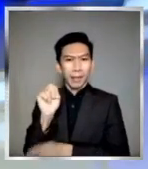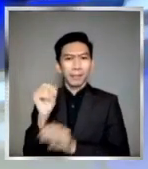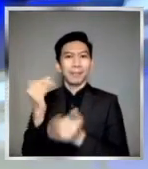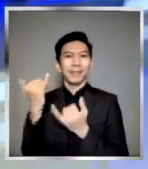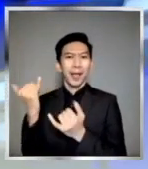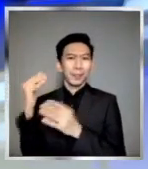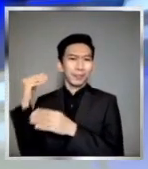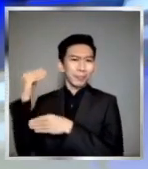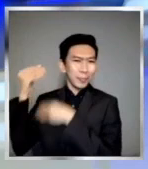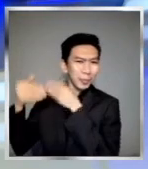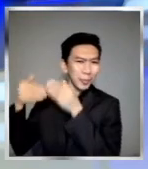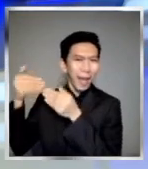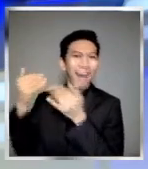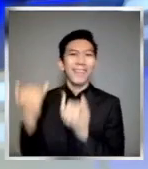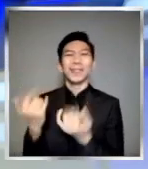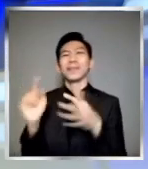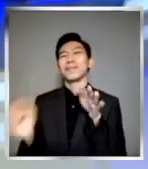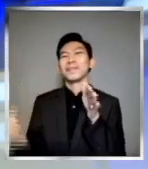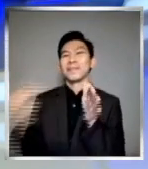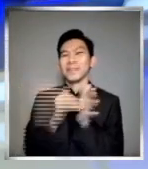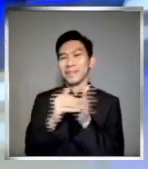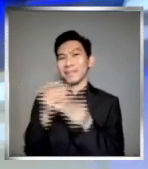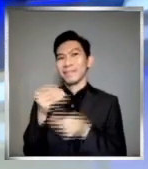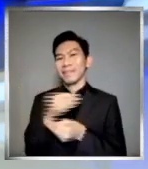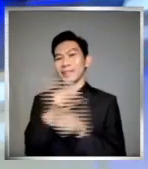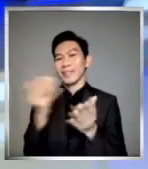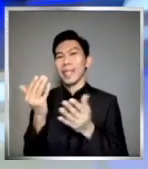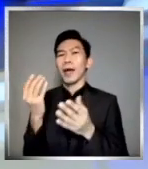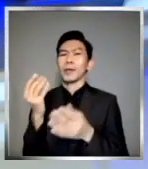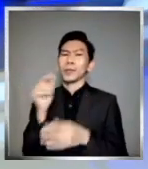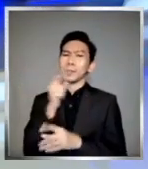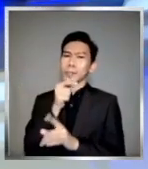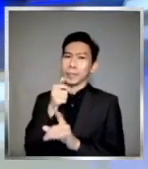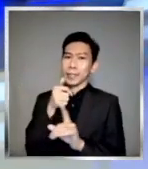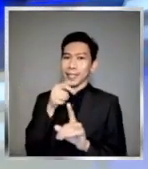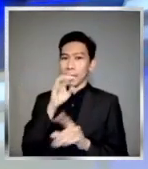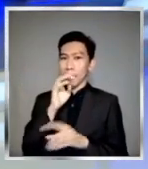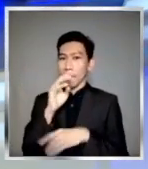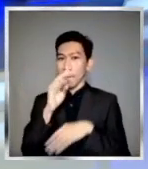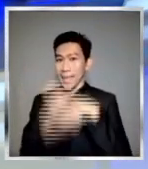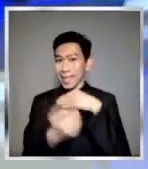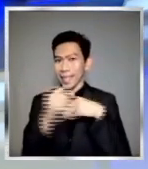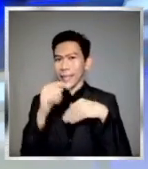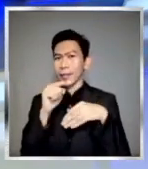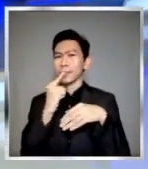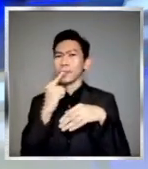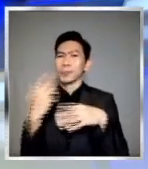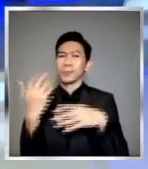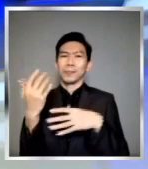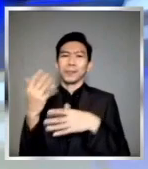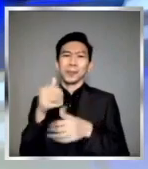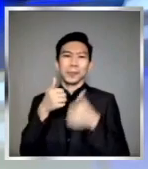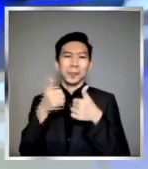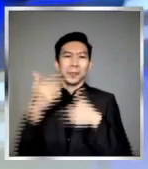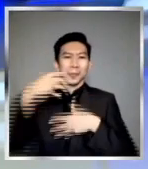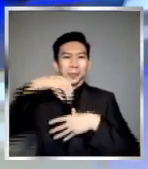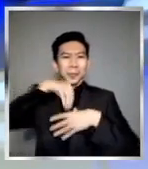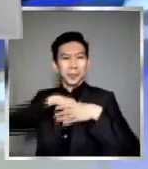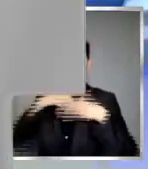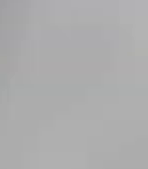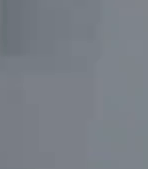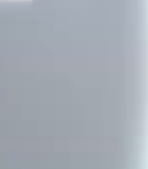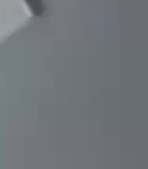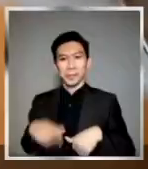sa nutrisyon at inaasahang makakatulong sa pagsugpo ng malnutrisyon at kagutuman lalo na po sa mga bata. Nakatutok si Oscar